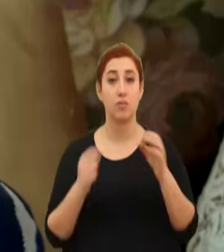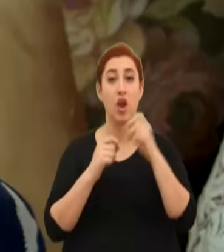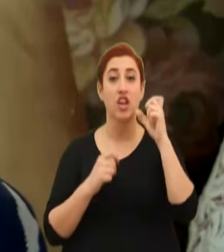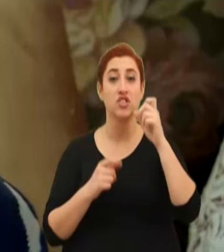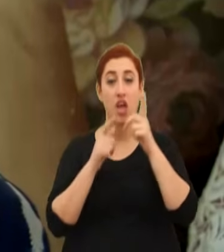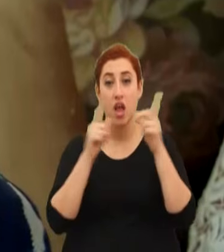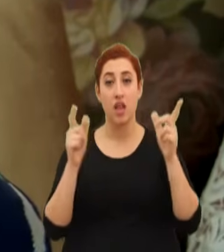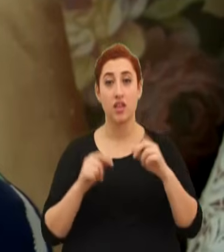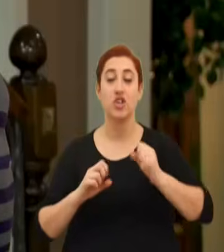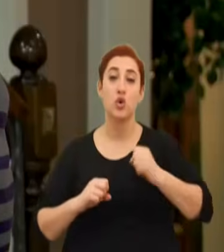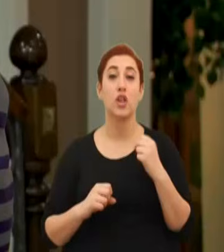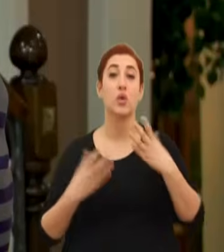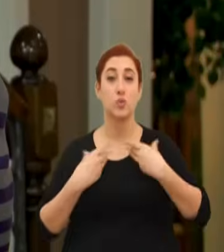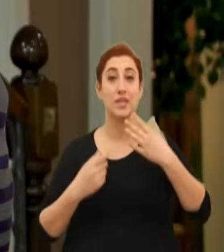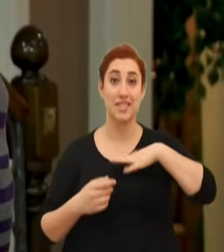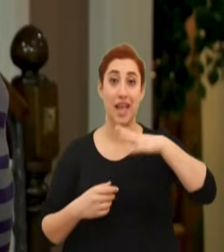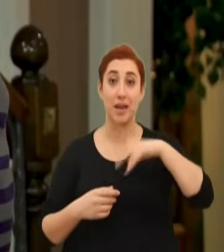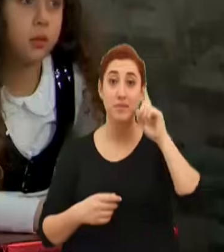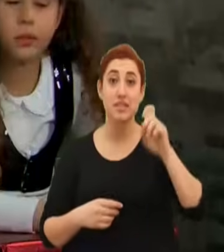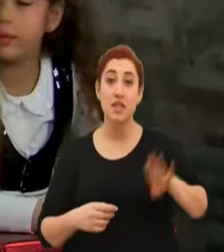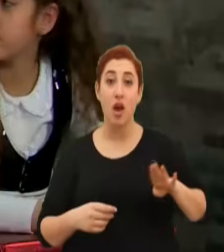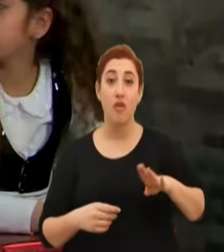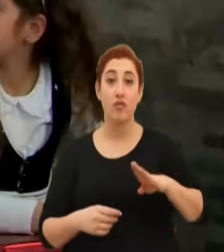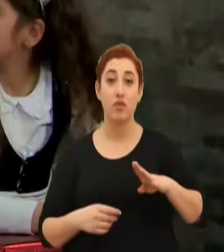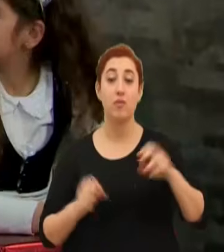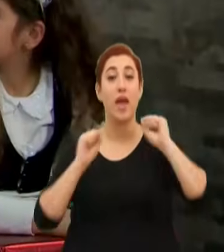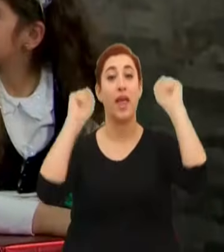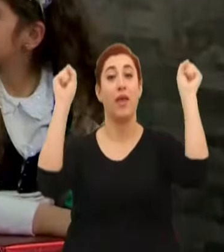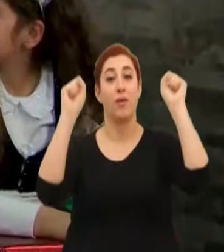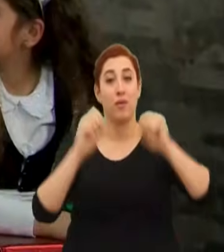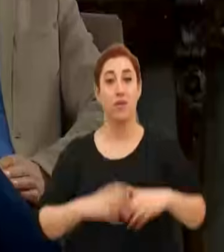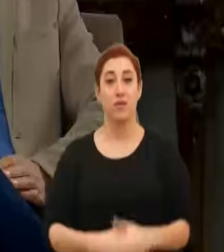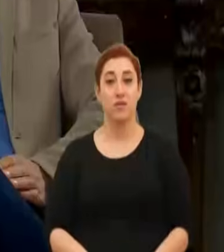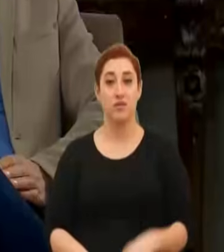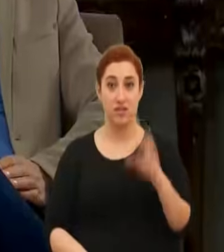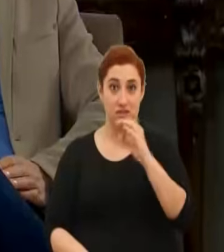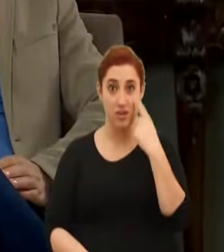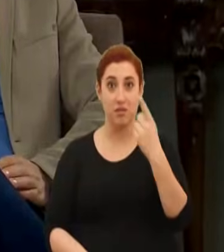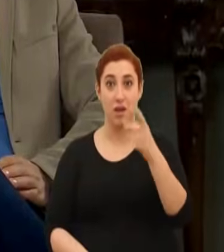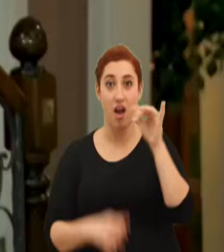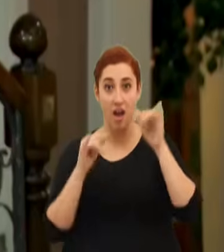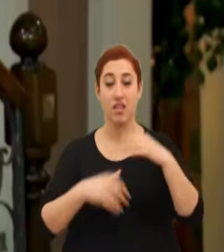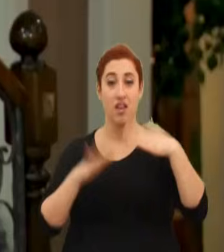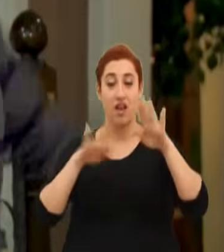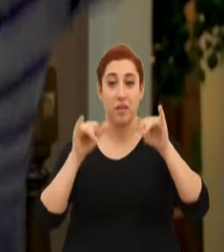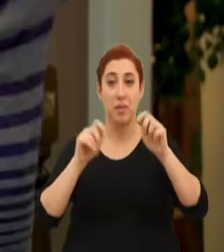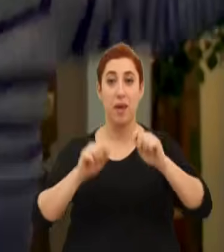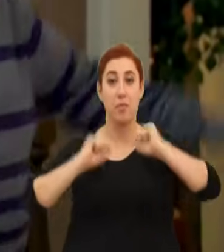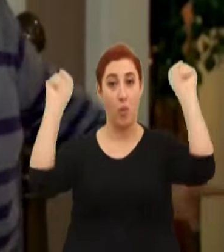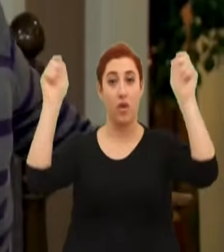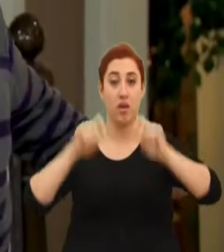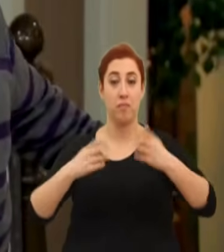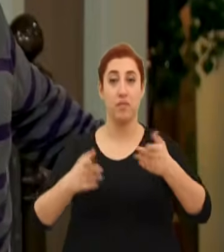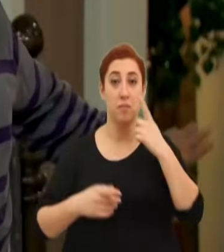Burakcan. Çikolatanın sütü ister misin yavrum? Eyo. İşte bak. Aynı reklamdaki gibi yaptı.